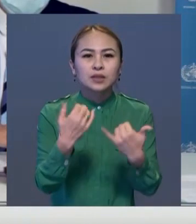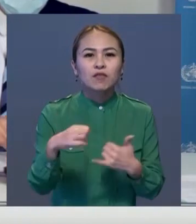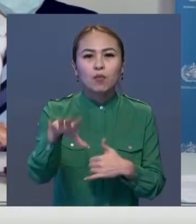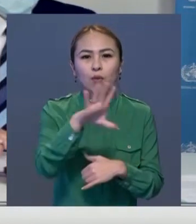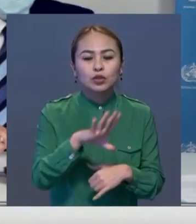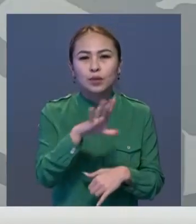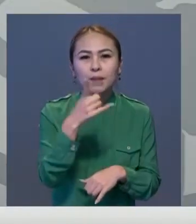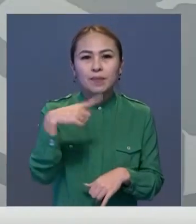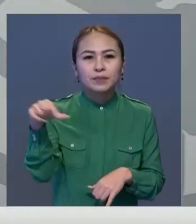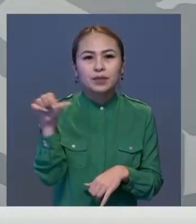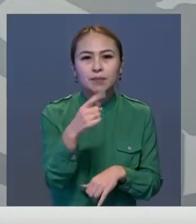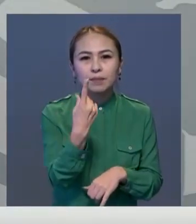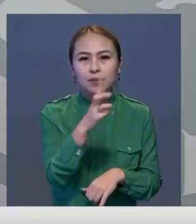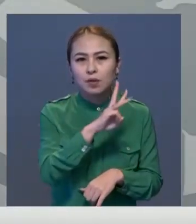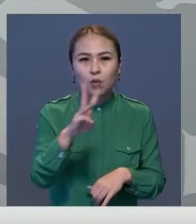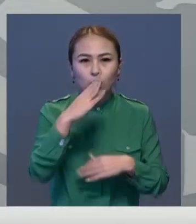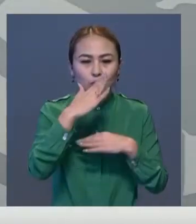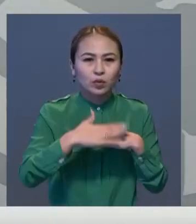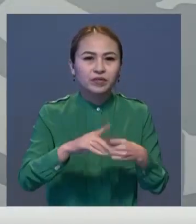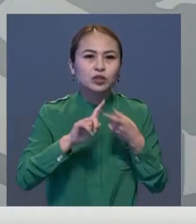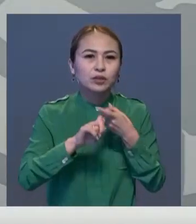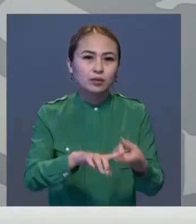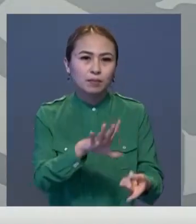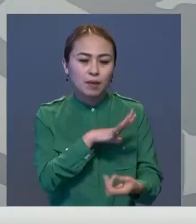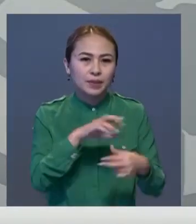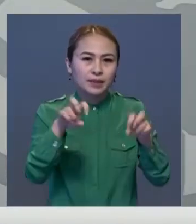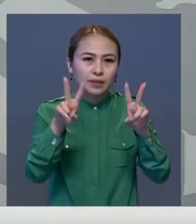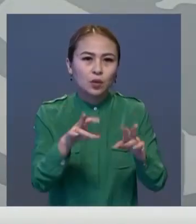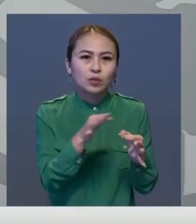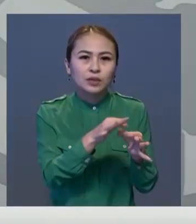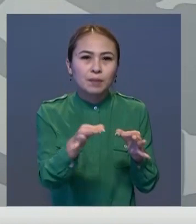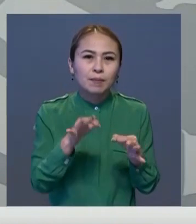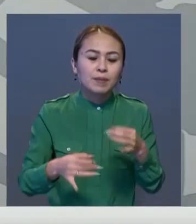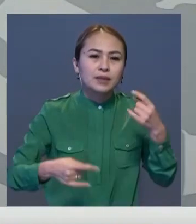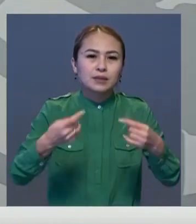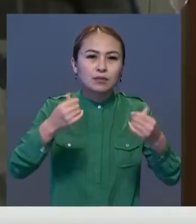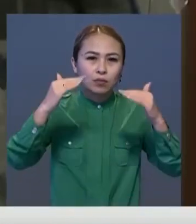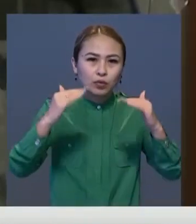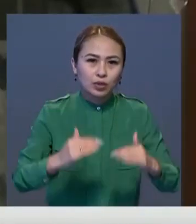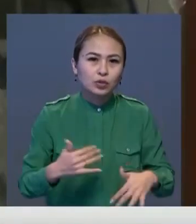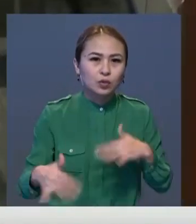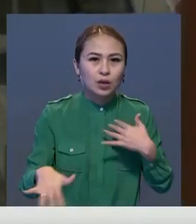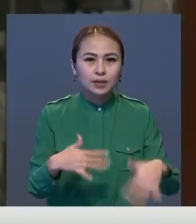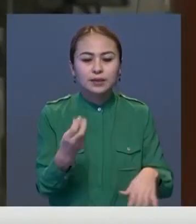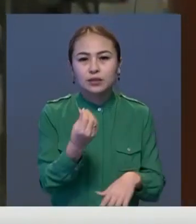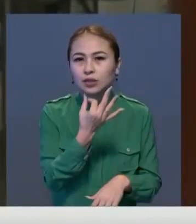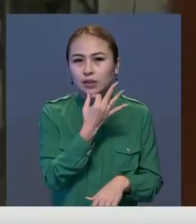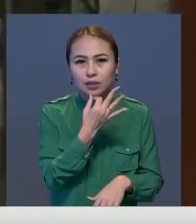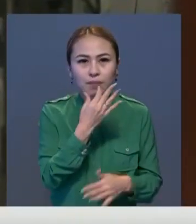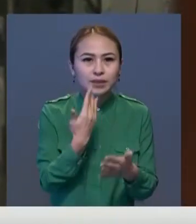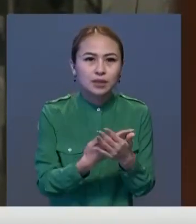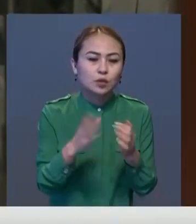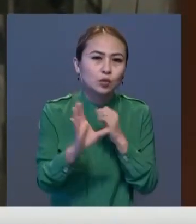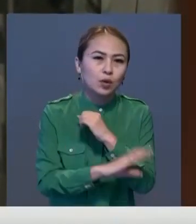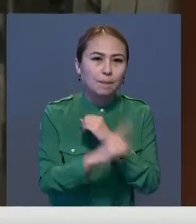Қазір Еуропа бойынша бір аптада 1 миллионға жуық адам вирусқа шалдығады. Мамандар кей өңірде індет бәсеңдегенмен босаңсуға әлі ерте дейді.